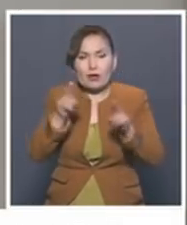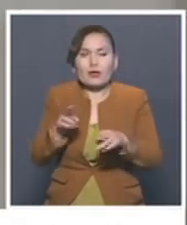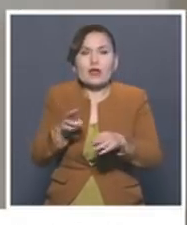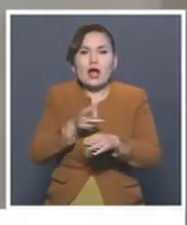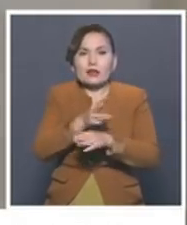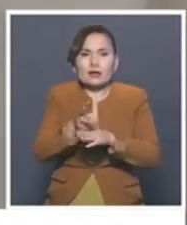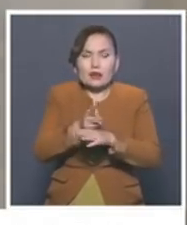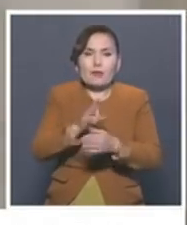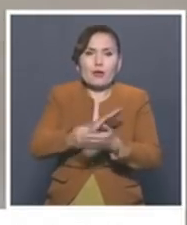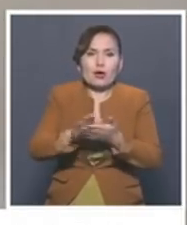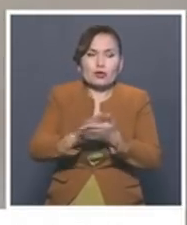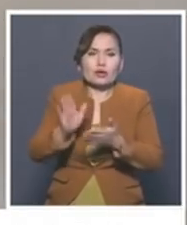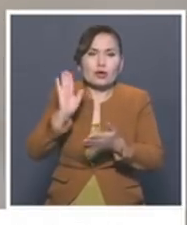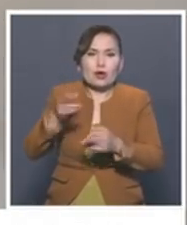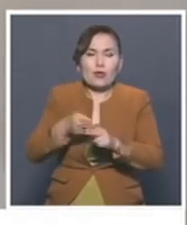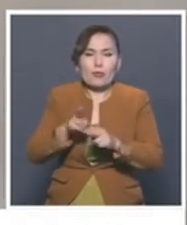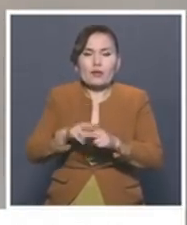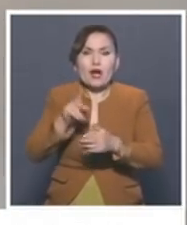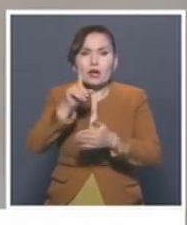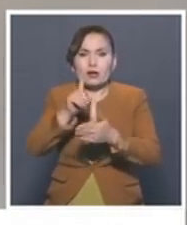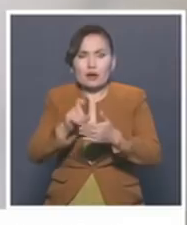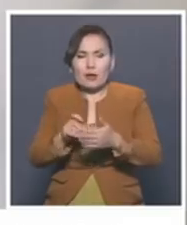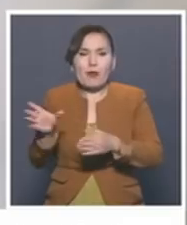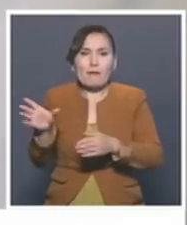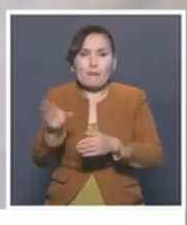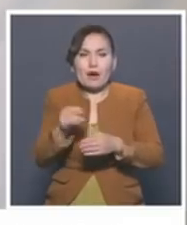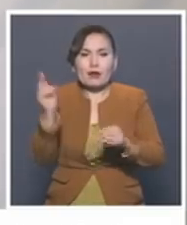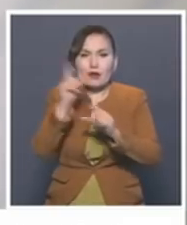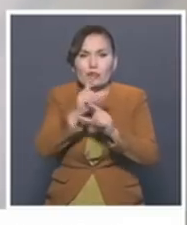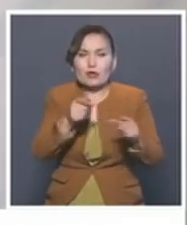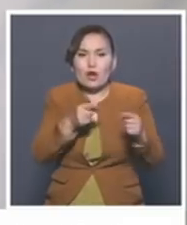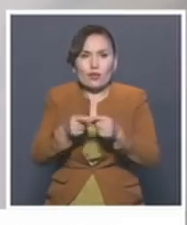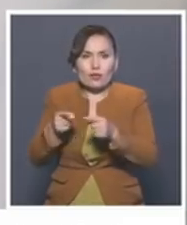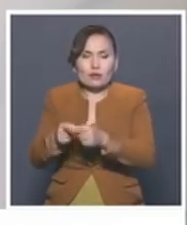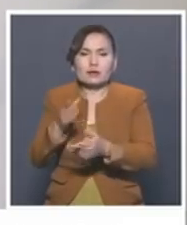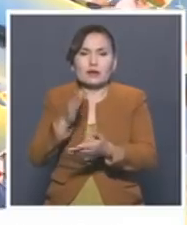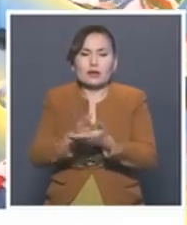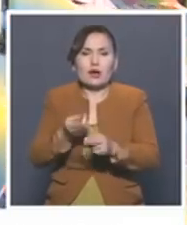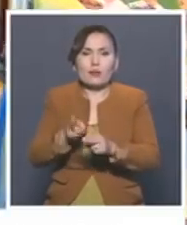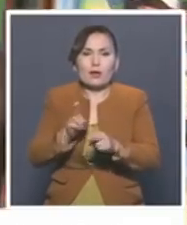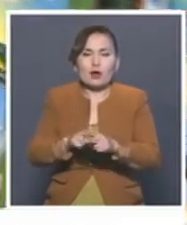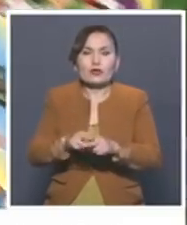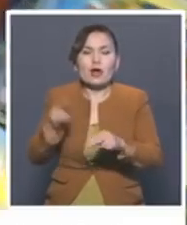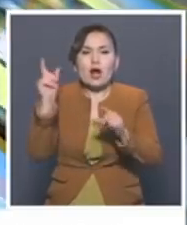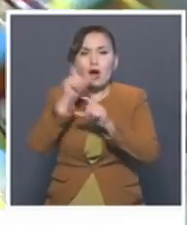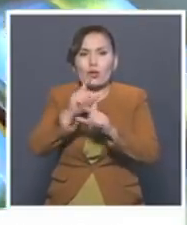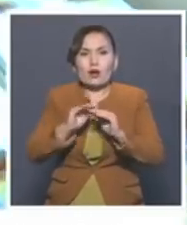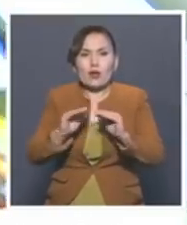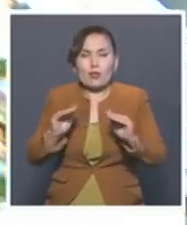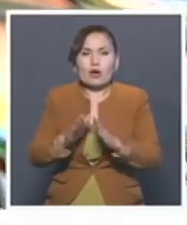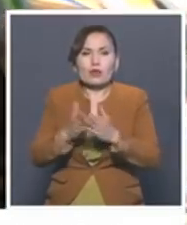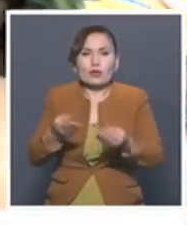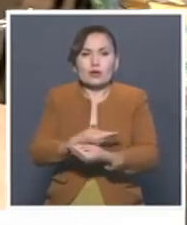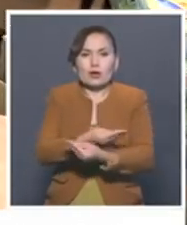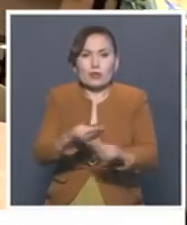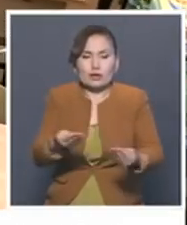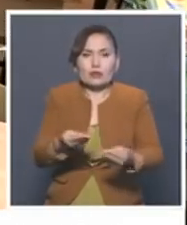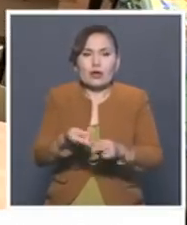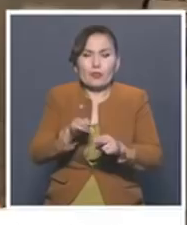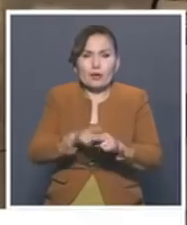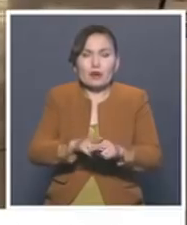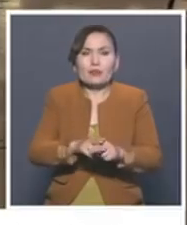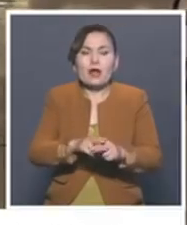ал қолтазалайтын санитайзер ғимараттың бұрыш-бұрышында орналасу керек. Дәл қазіргі уақытта оқушыларға кітаптар үлестірілуде. Оның